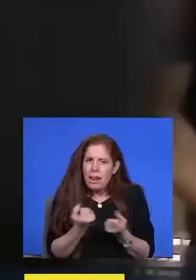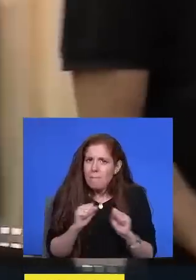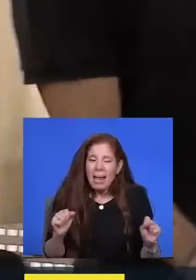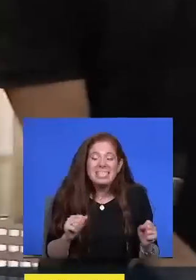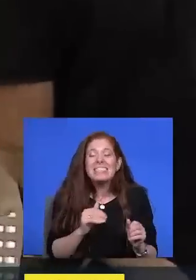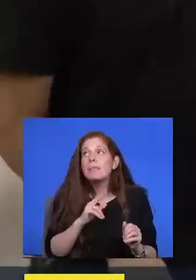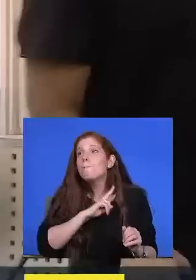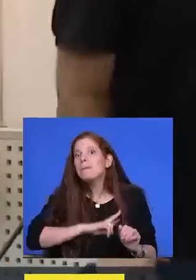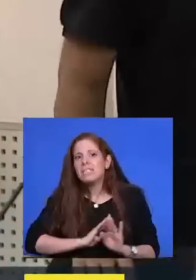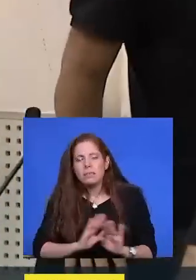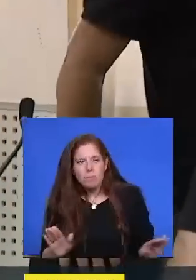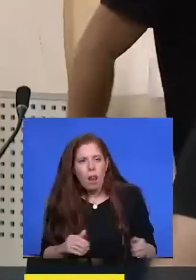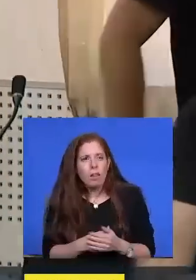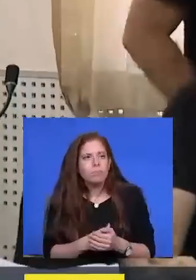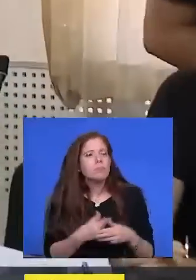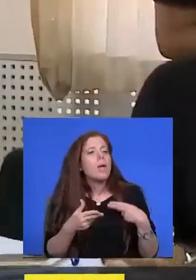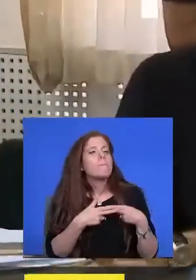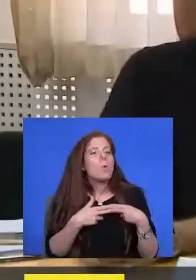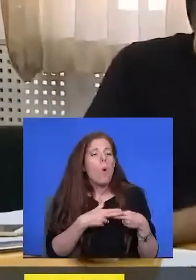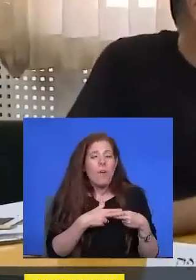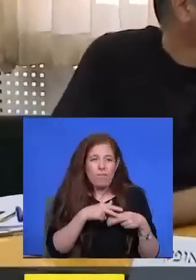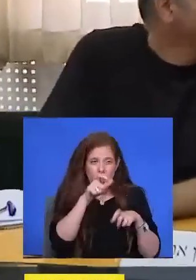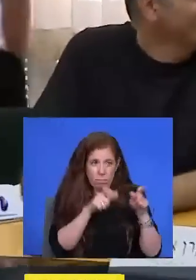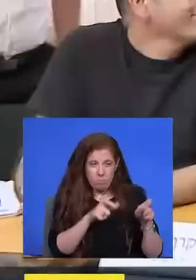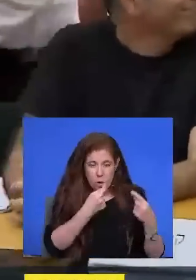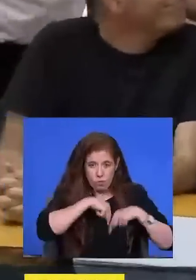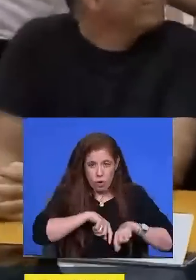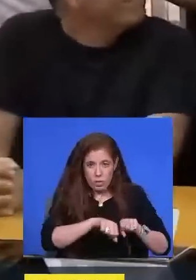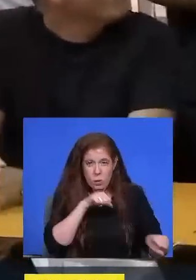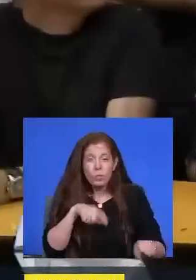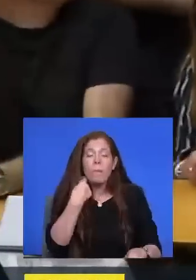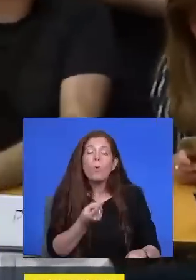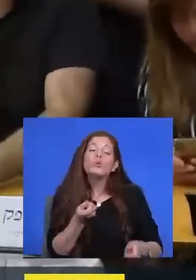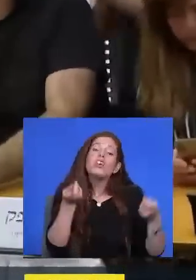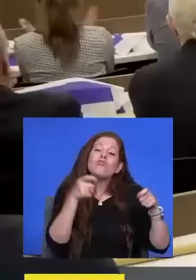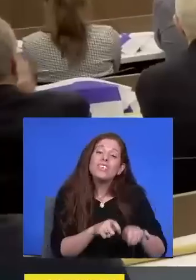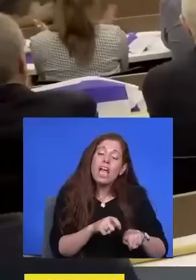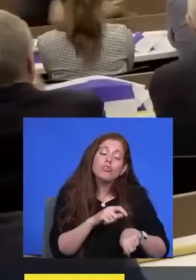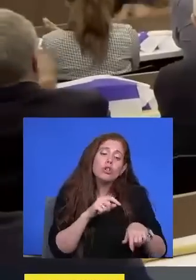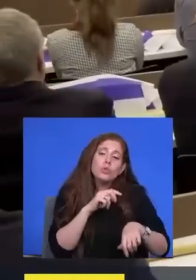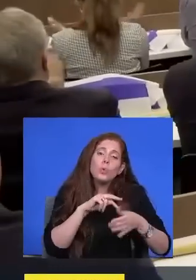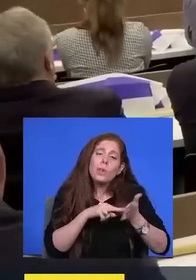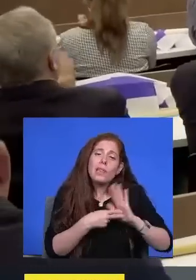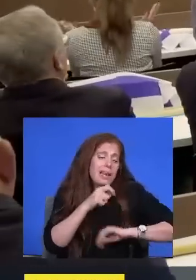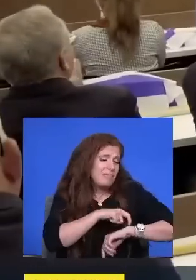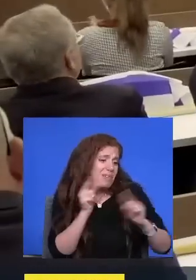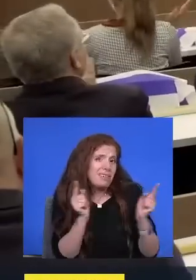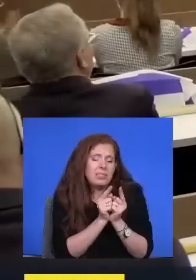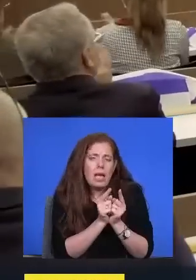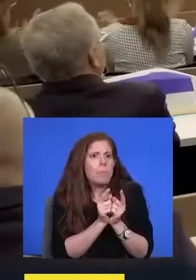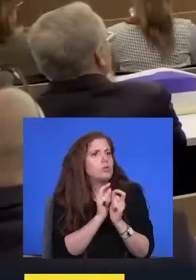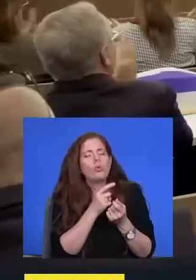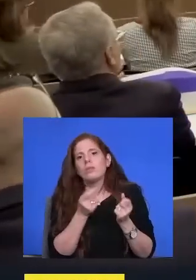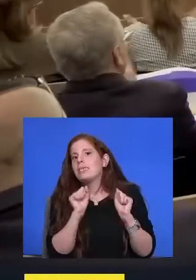מקורבים ליושב ראש ההסתדרות בר דוד הסבירו ביממה האחרונה שהשביתה שתוכננה לשעה קלה יצאה משליטה בעקבות העיכוב